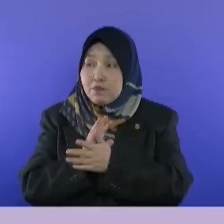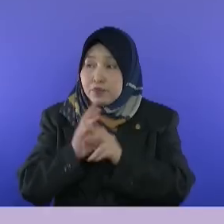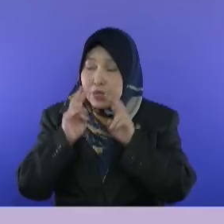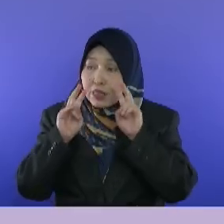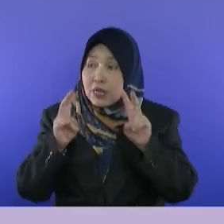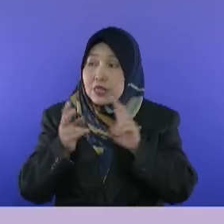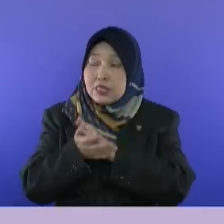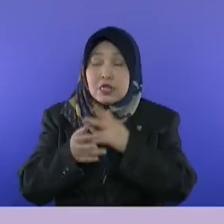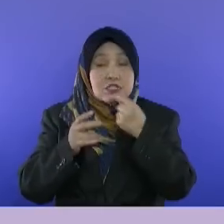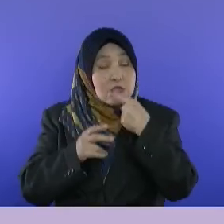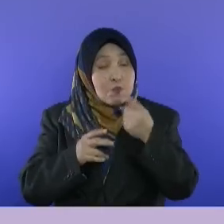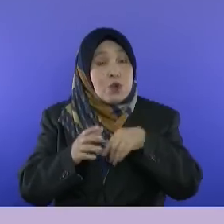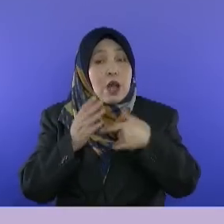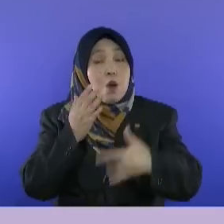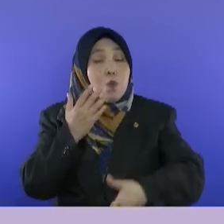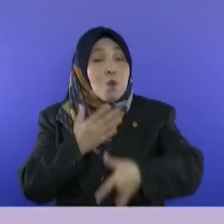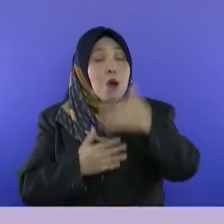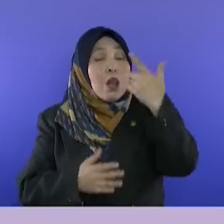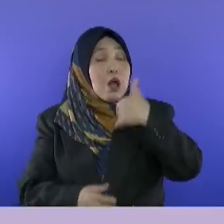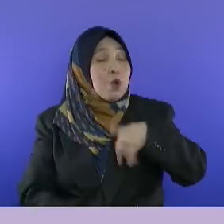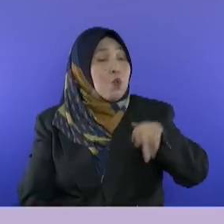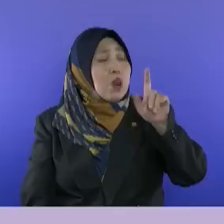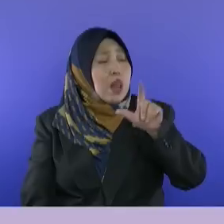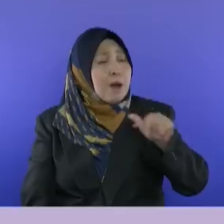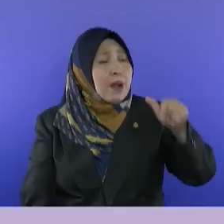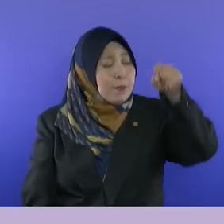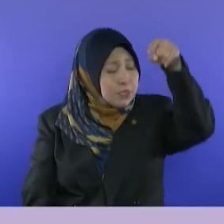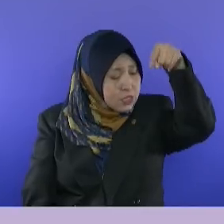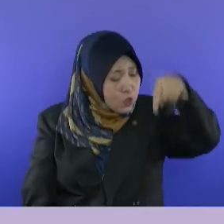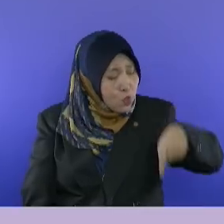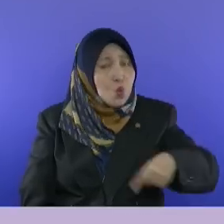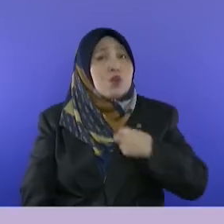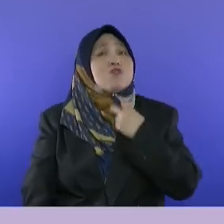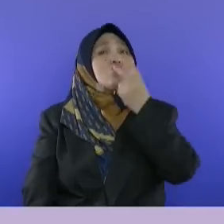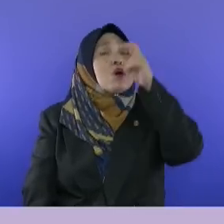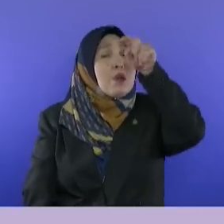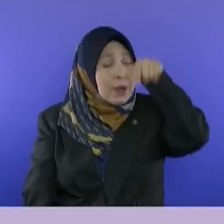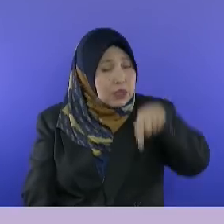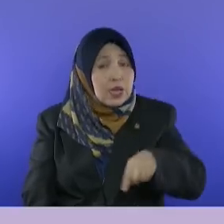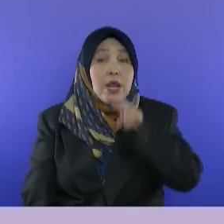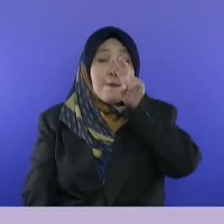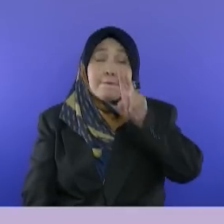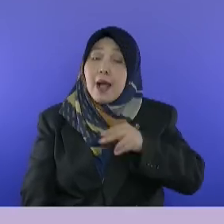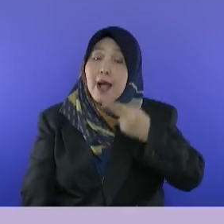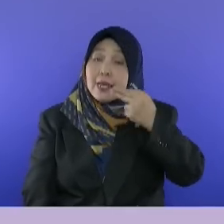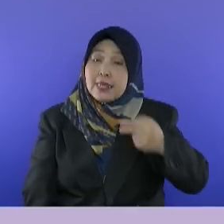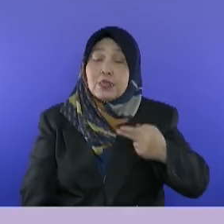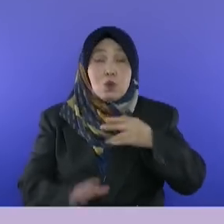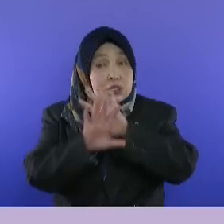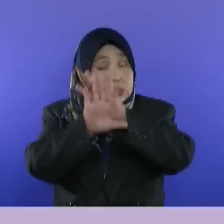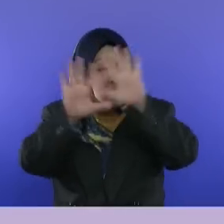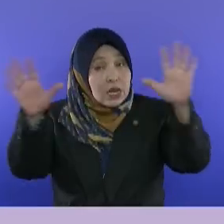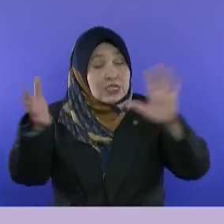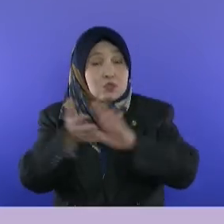maka tadi saya sebut awak ulama Kenapa intonasi suara bagi nampak jelas